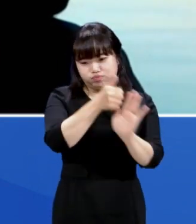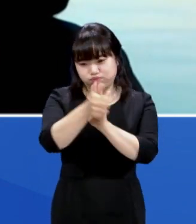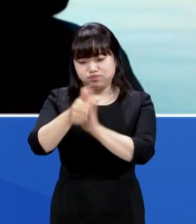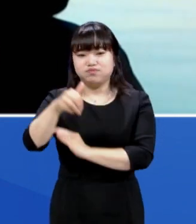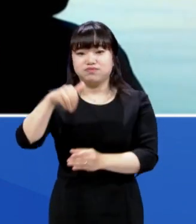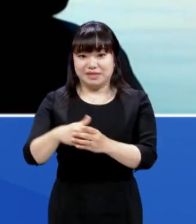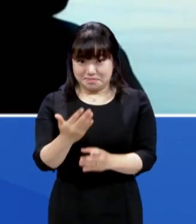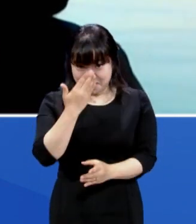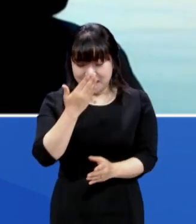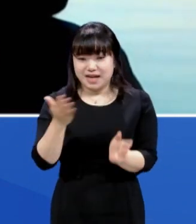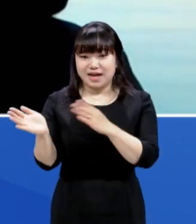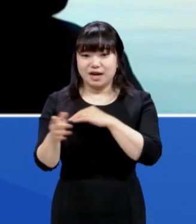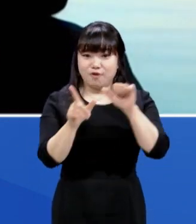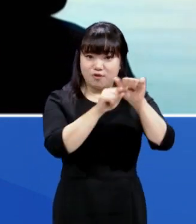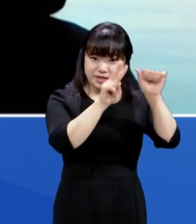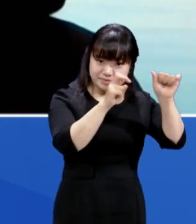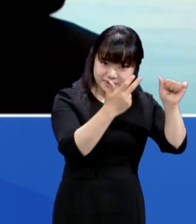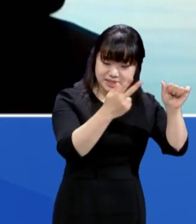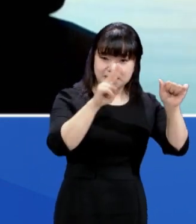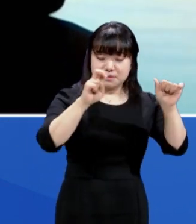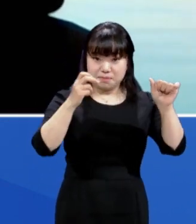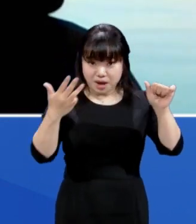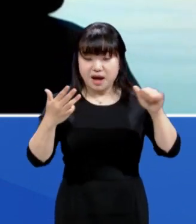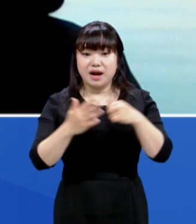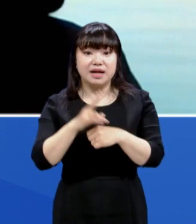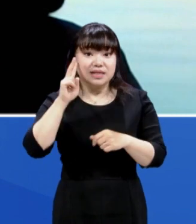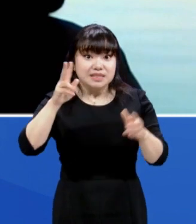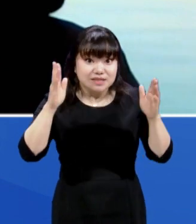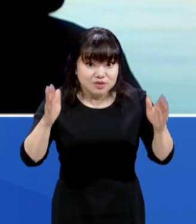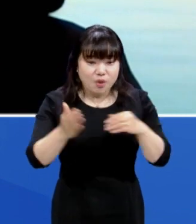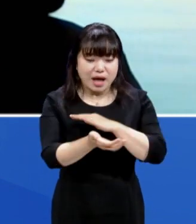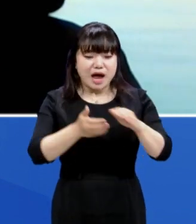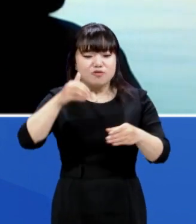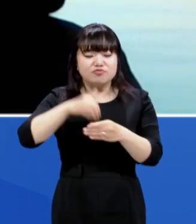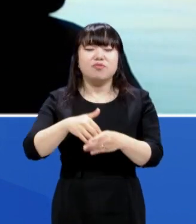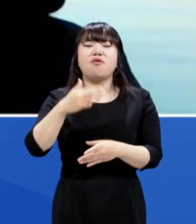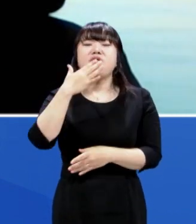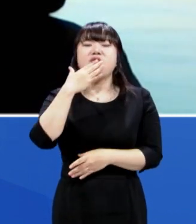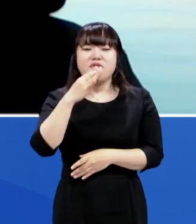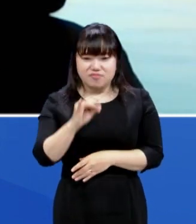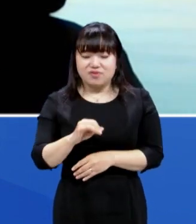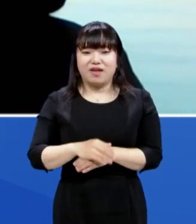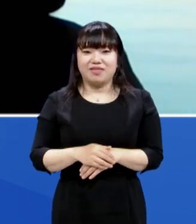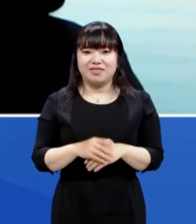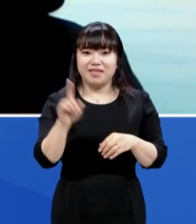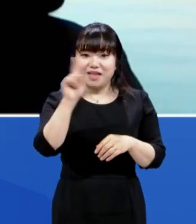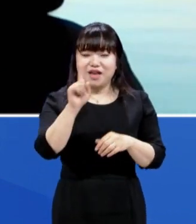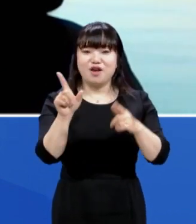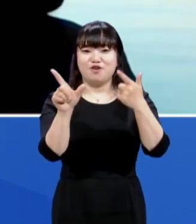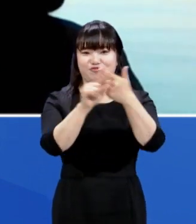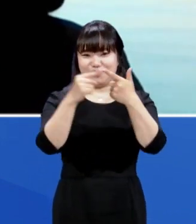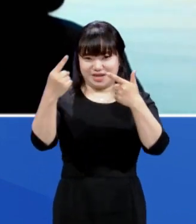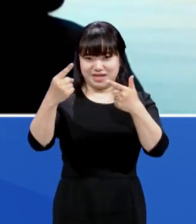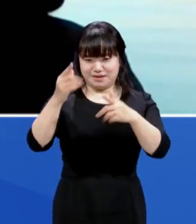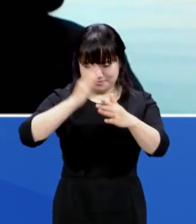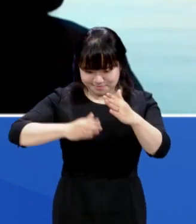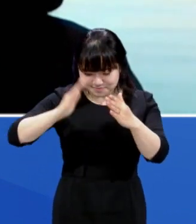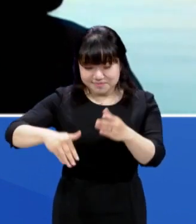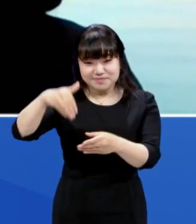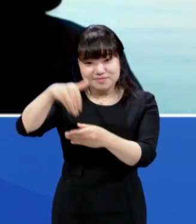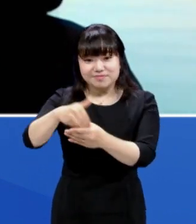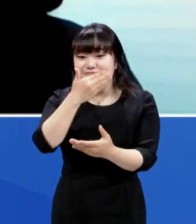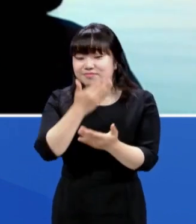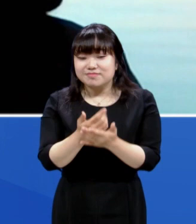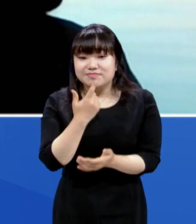27 과 28일 이 사전투표 에 대한 관심 만큼이나 더 중요한 것이 바로 6월 1일 본 투표 선거 일입니다